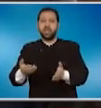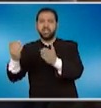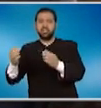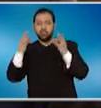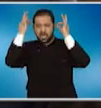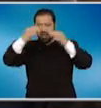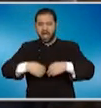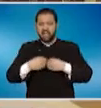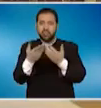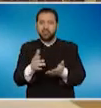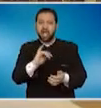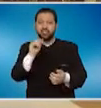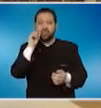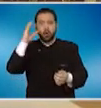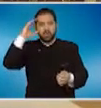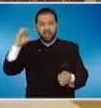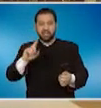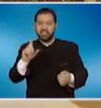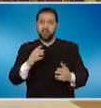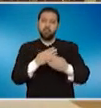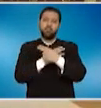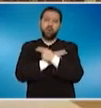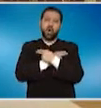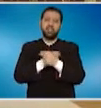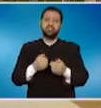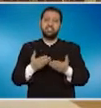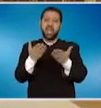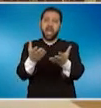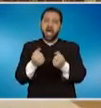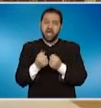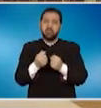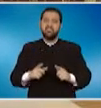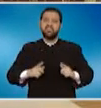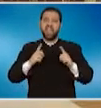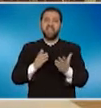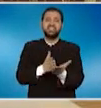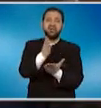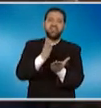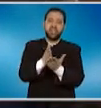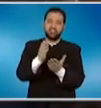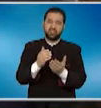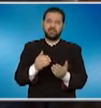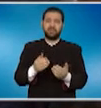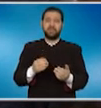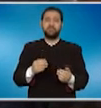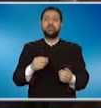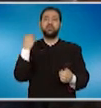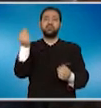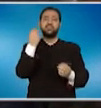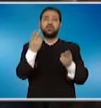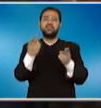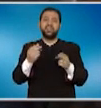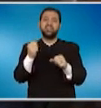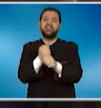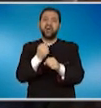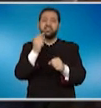într-un să nu piară, ci să aibă viață veșnică. Deci motivul pentru care Dumnezeu se întrupează este viața